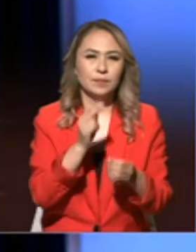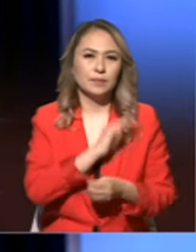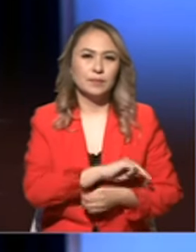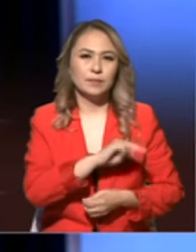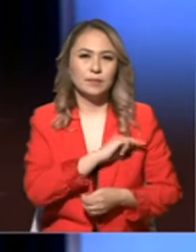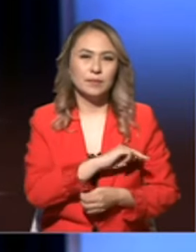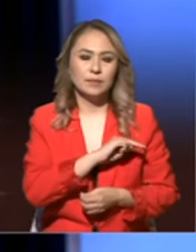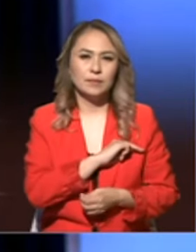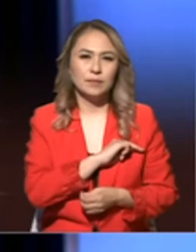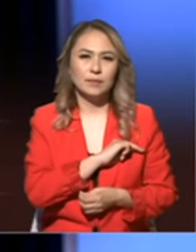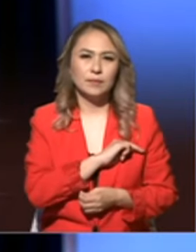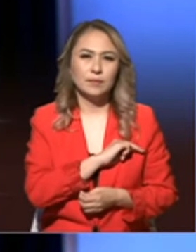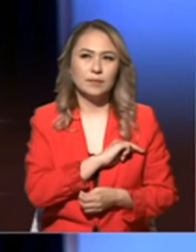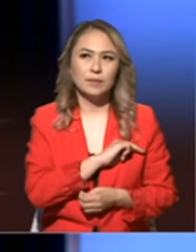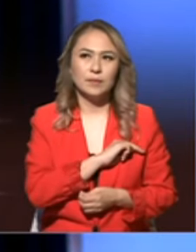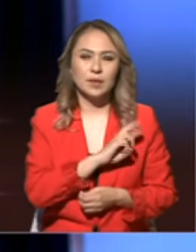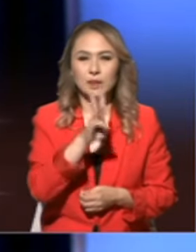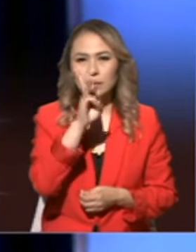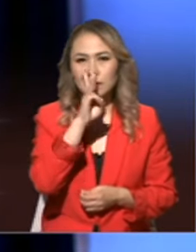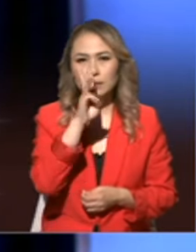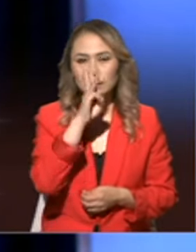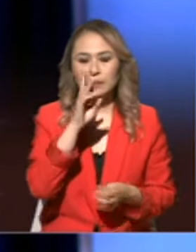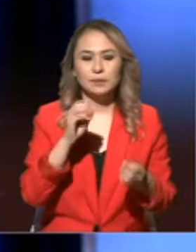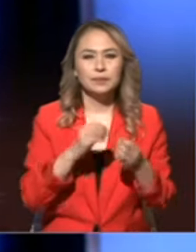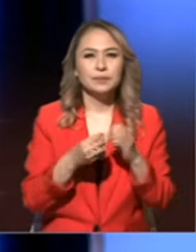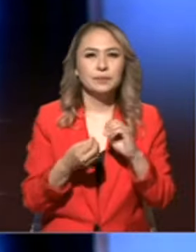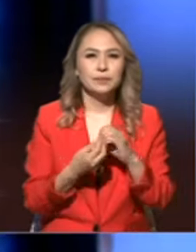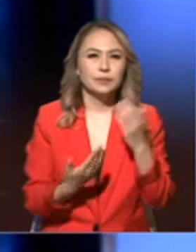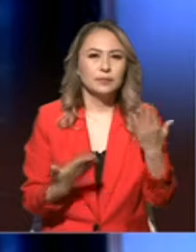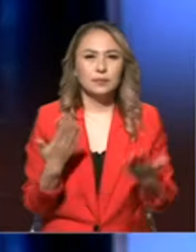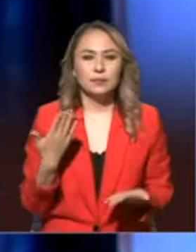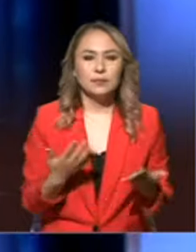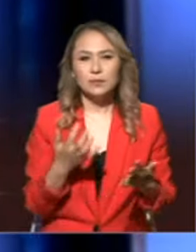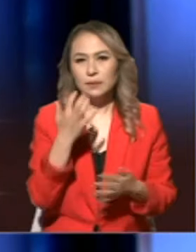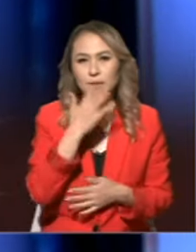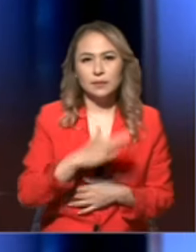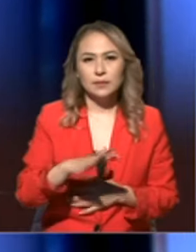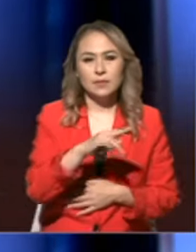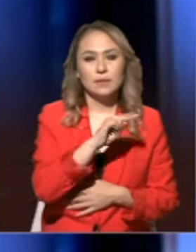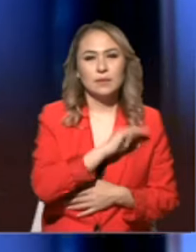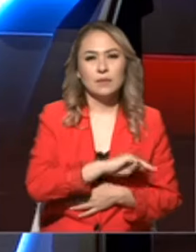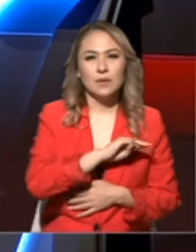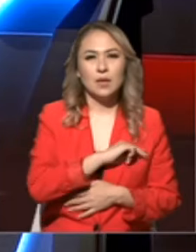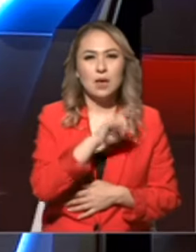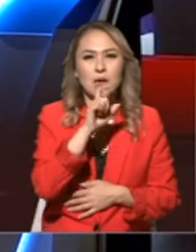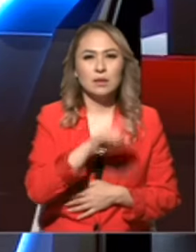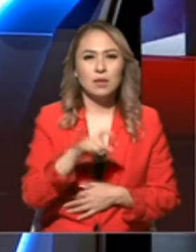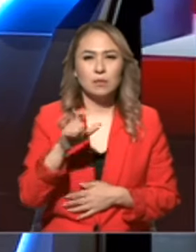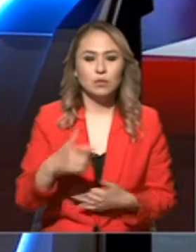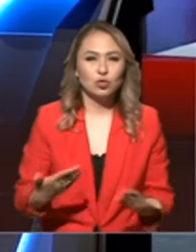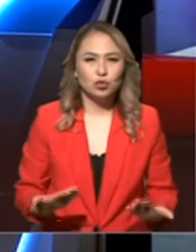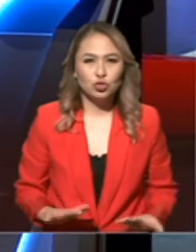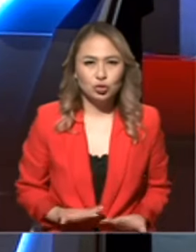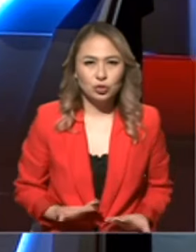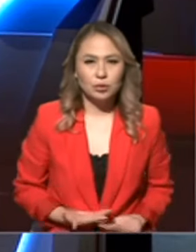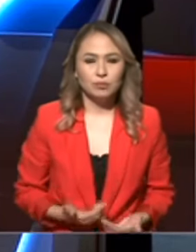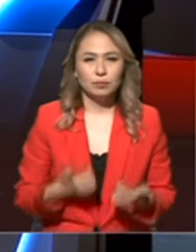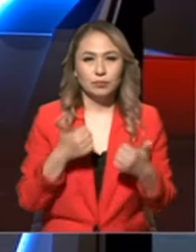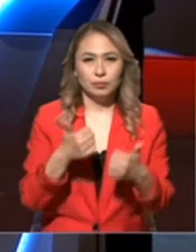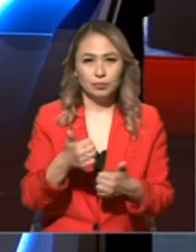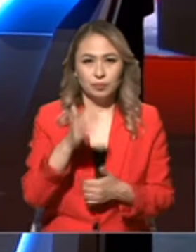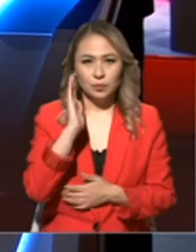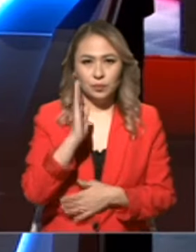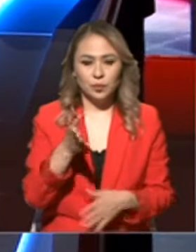жұмыспен қараңыз, жалақы мәселесі. Егер оңтүстіктегі жұмыс істеп жатқан адам жағдайы жақсы болса,